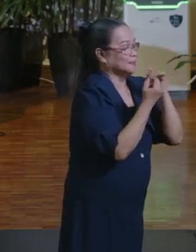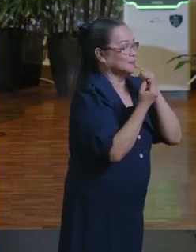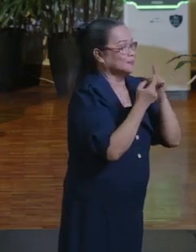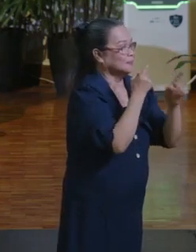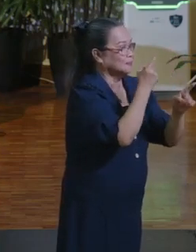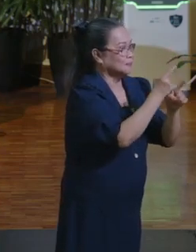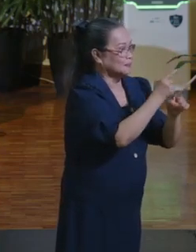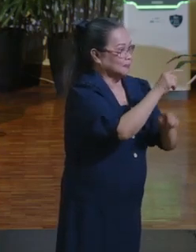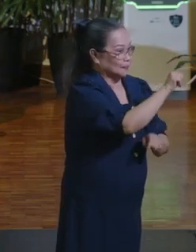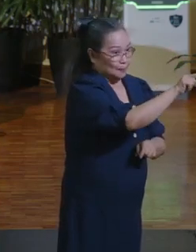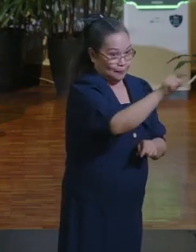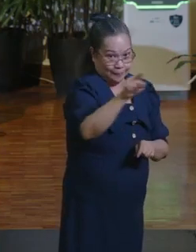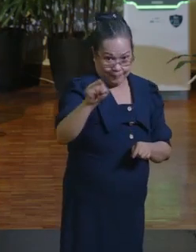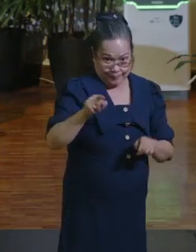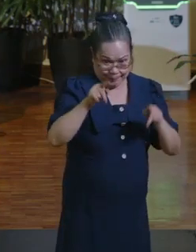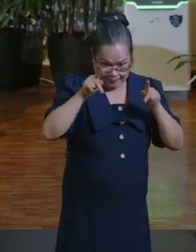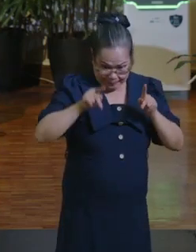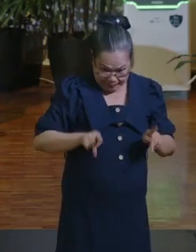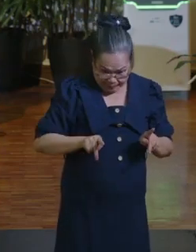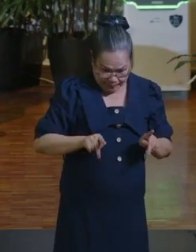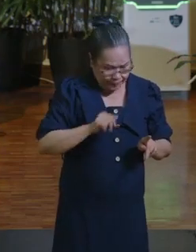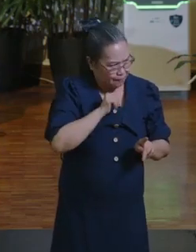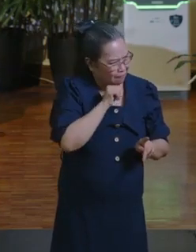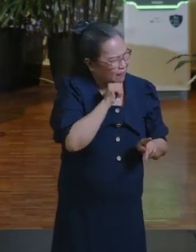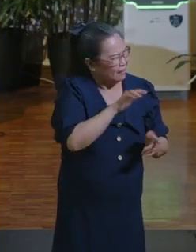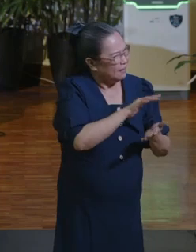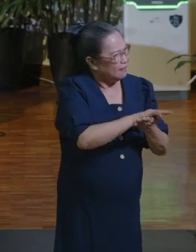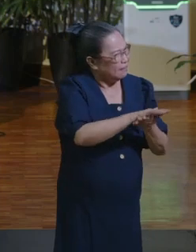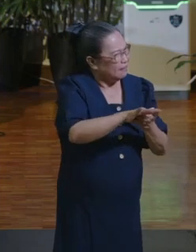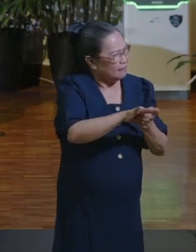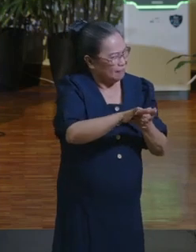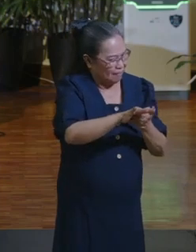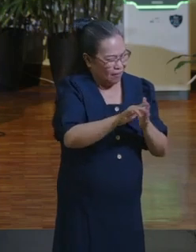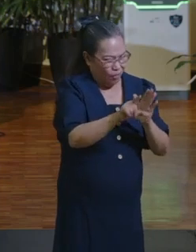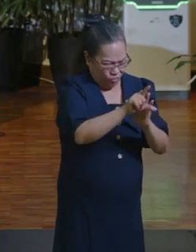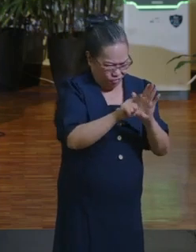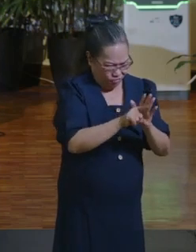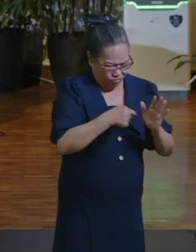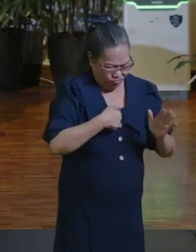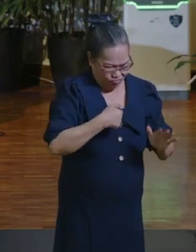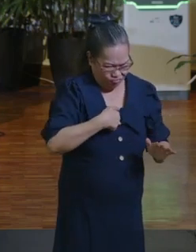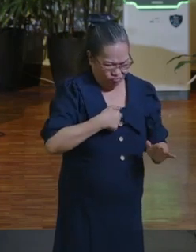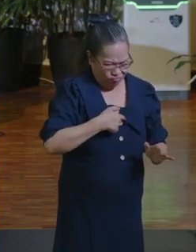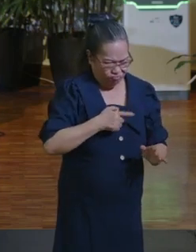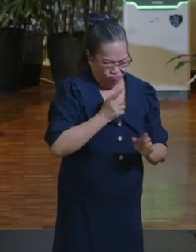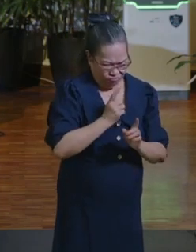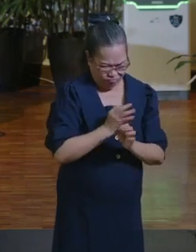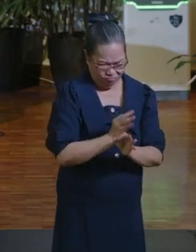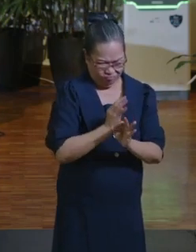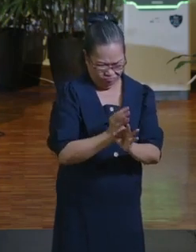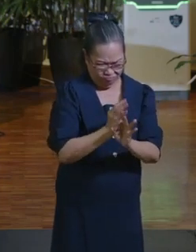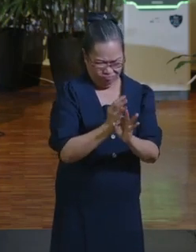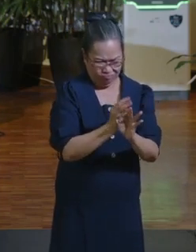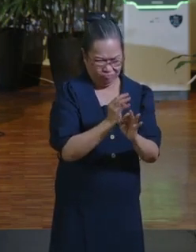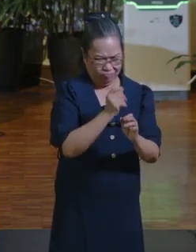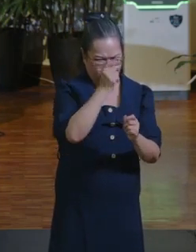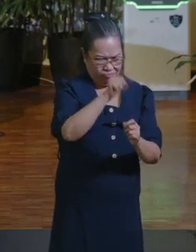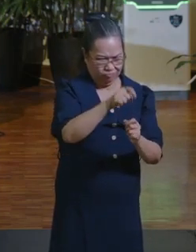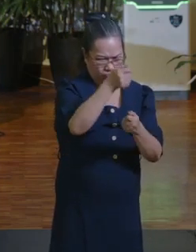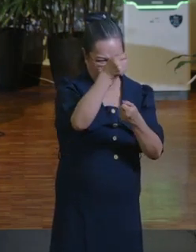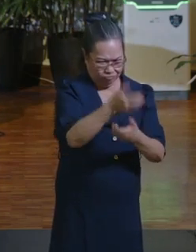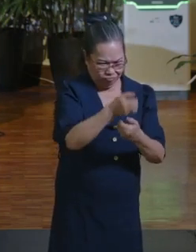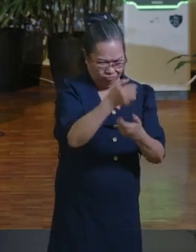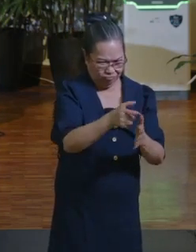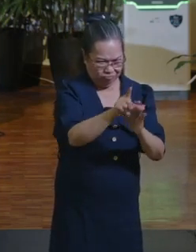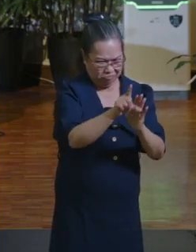that a person is not justified by works of the law, but through faith in Jesus Christ. Na